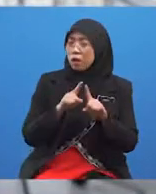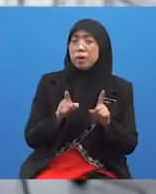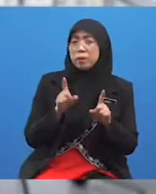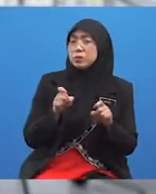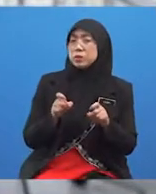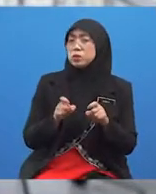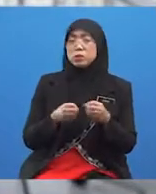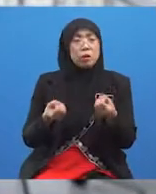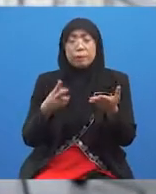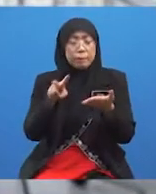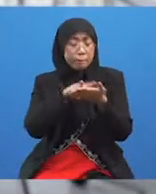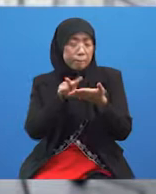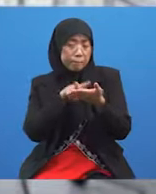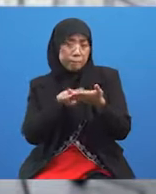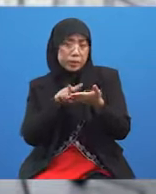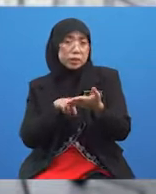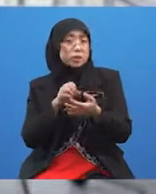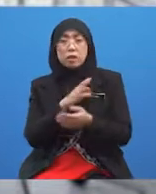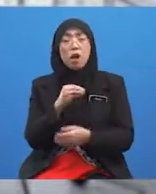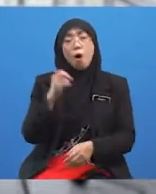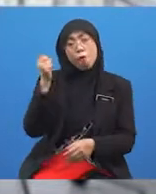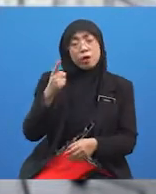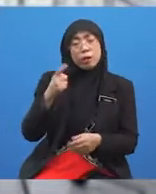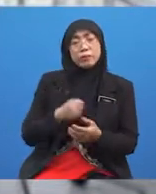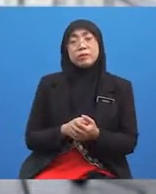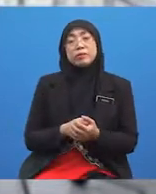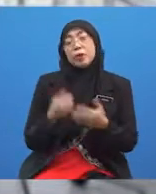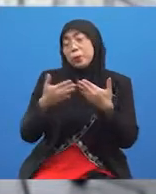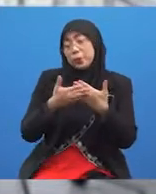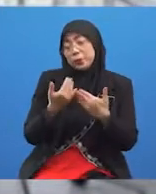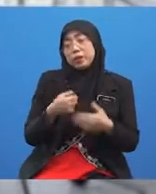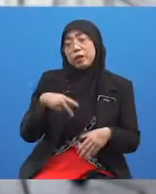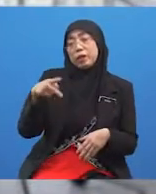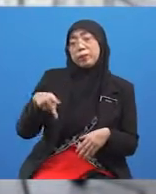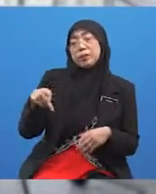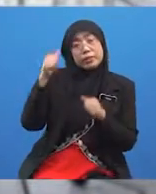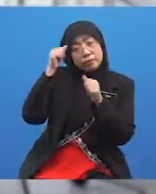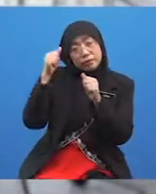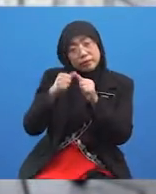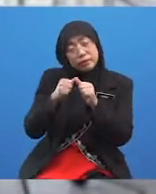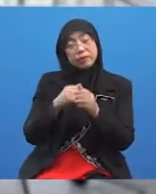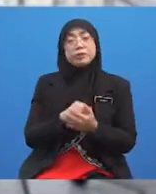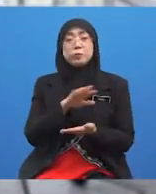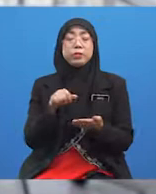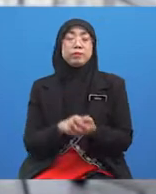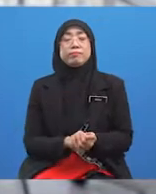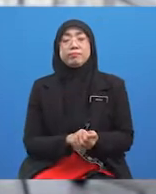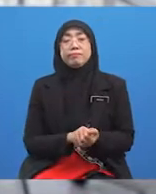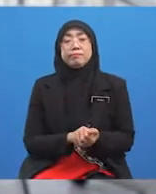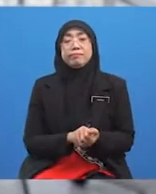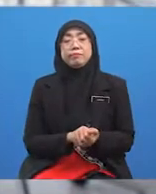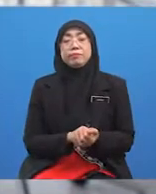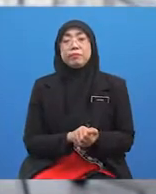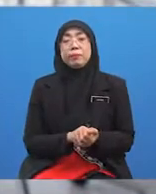dan memahami setiap topik pembelajaran supaya memudahkan pelajar mengingat setiap fakta.